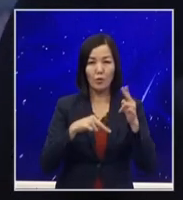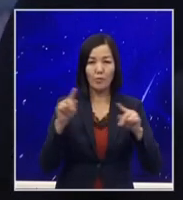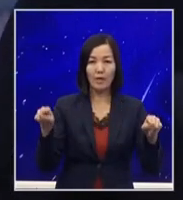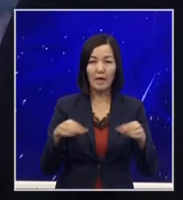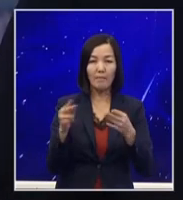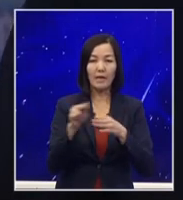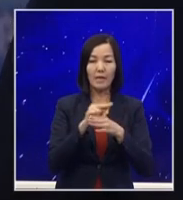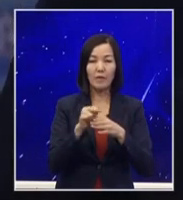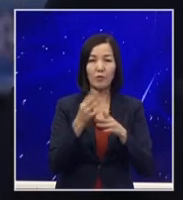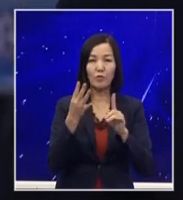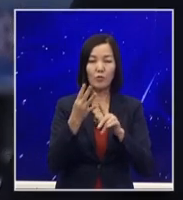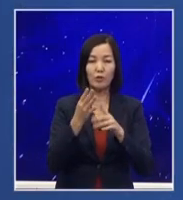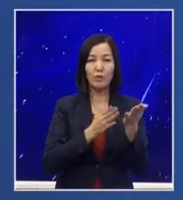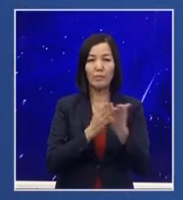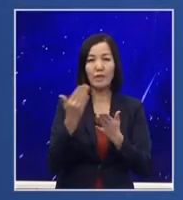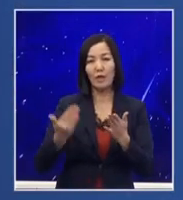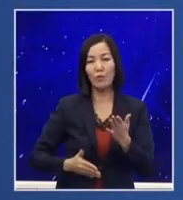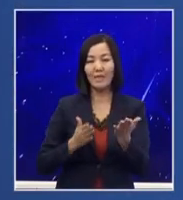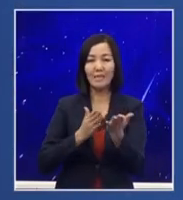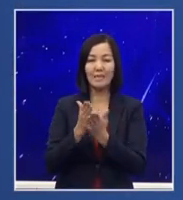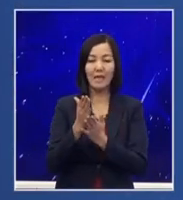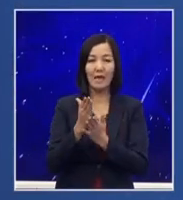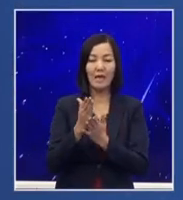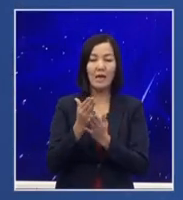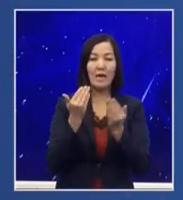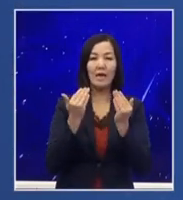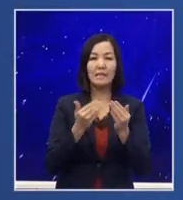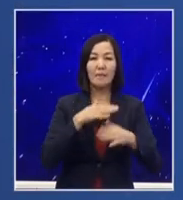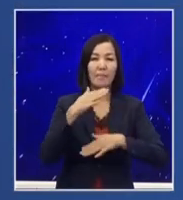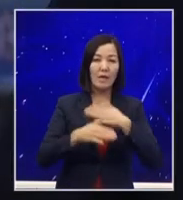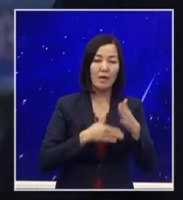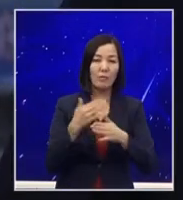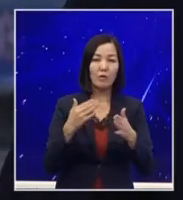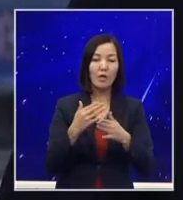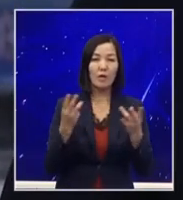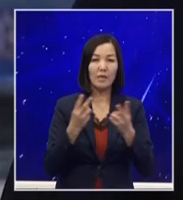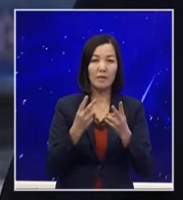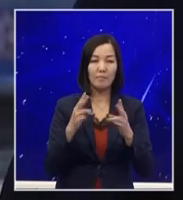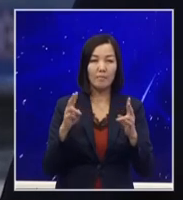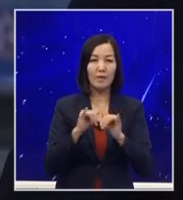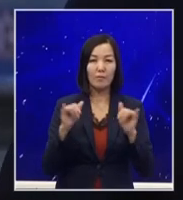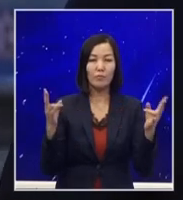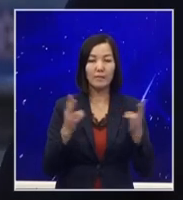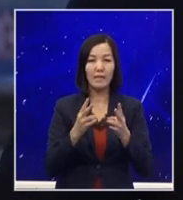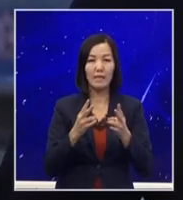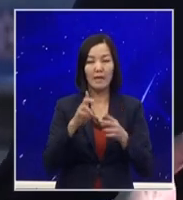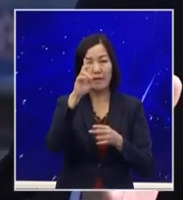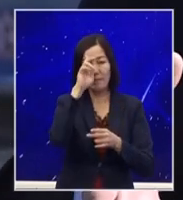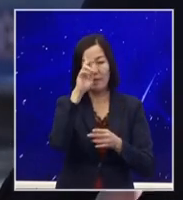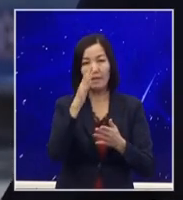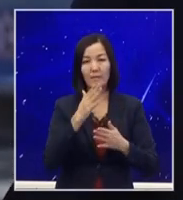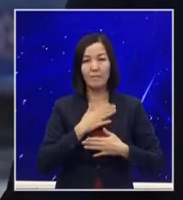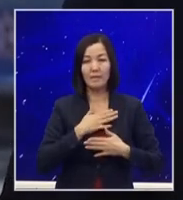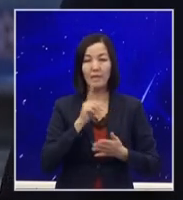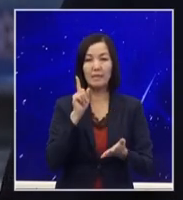келтіру. Төртінші бағытымыз бұл әлеуметтік сала. Ауданымызда переработка қоюымыз керек. Қазір мемлекет тарапынан ең бірінші бізге қойып